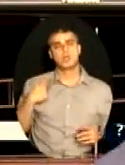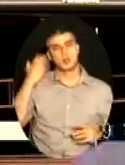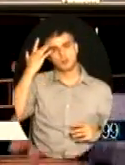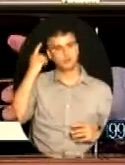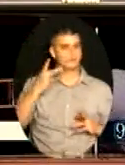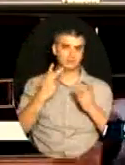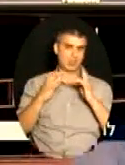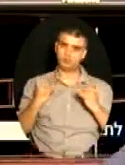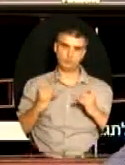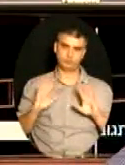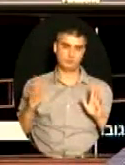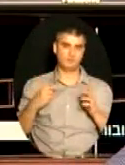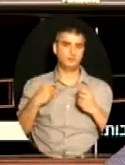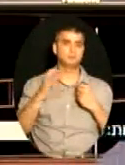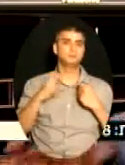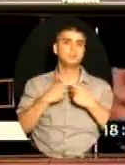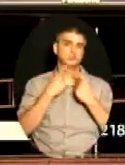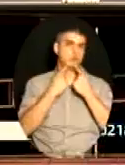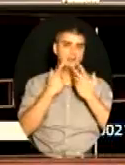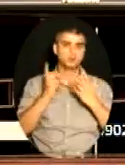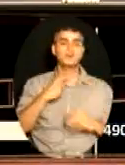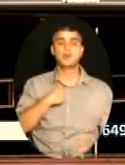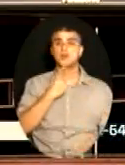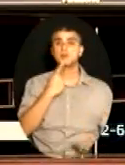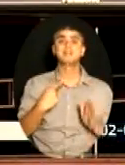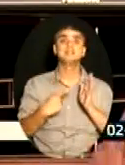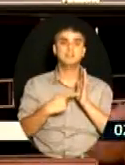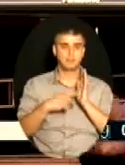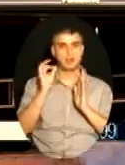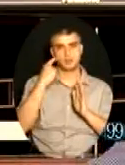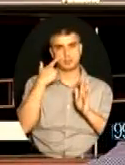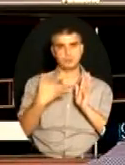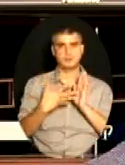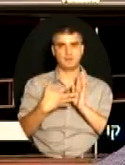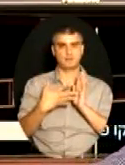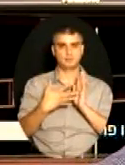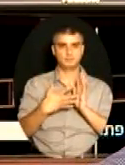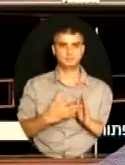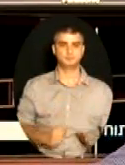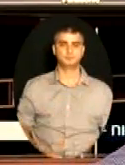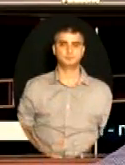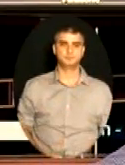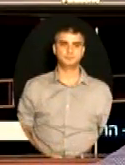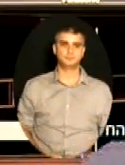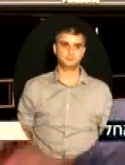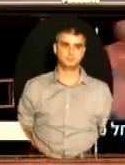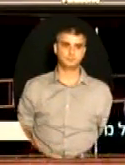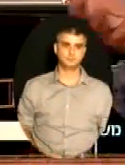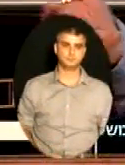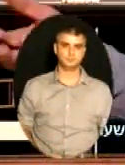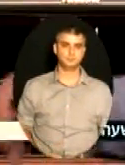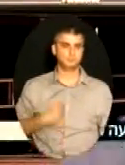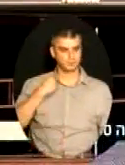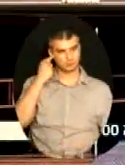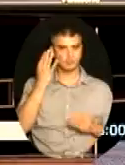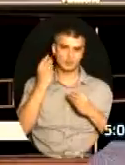להישאר, אבל זה לא חשוב כרגע לצורכי הדיון. אבל בוא נאמר, המניע עדיין נבחן. עדיין נבחן? כן, ובכל כן. מקרה... אני מניח אומר...